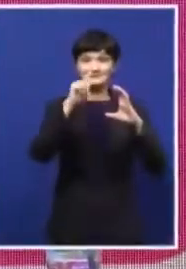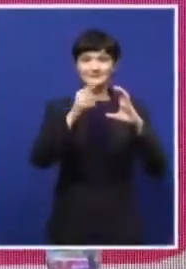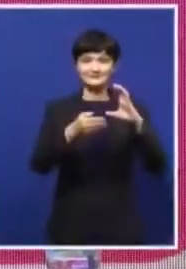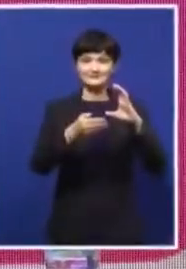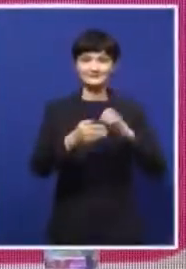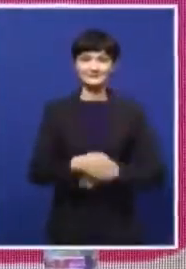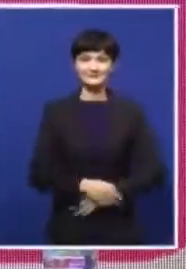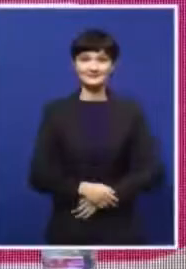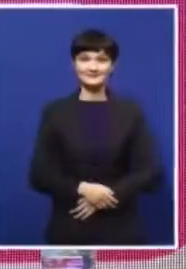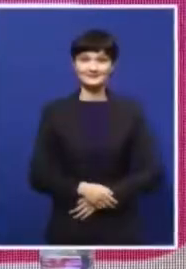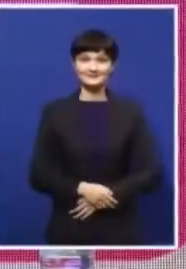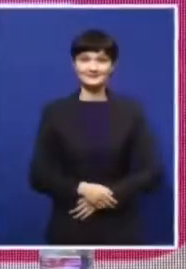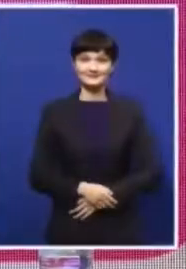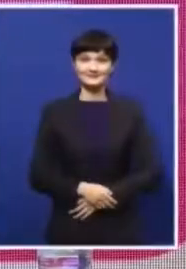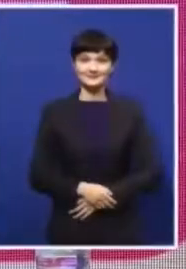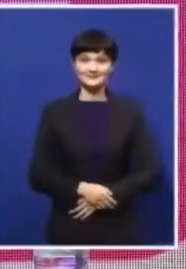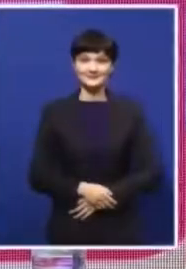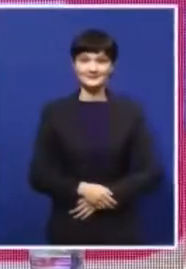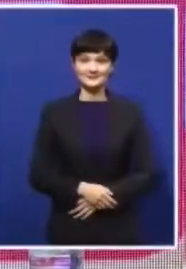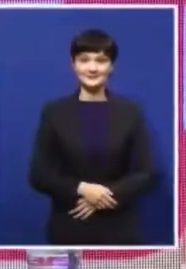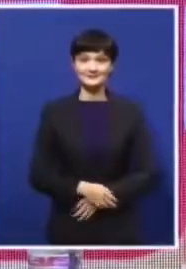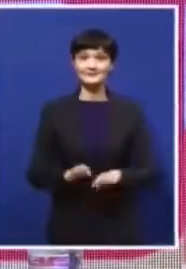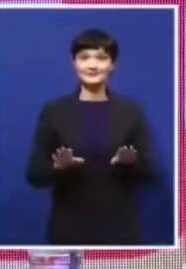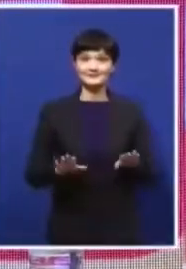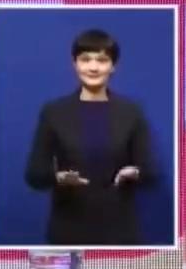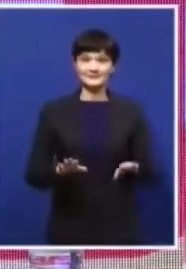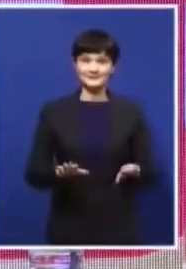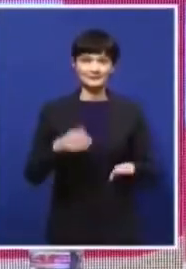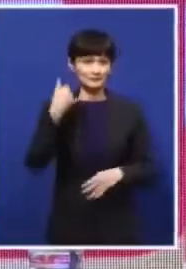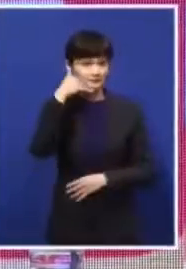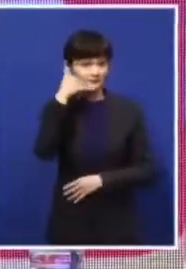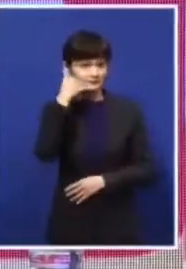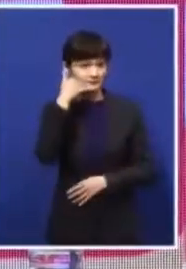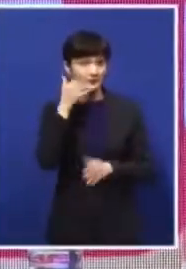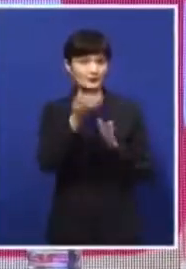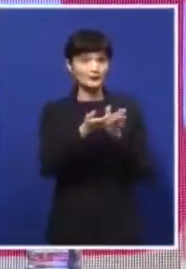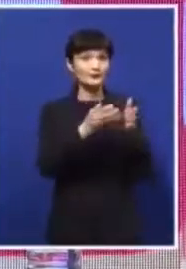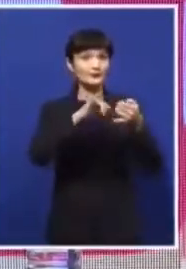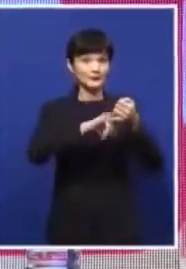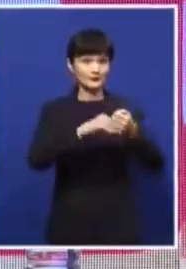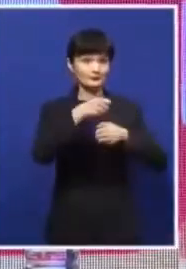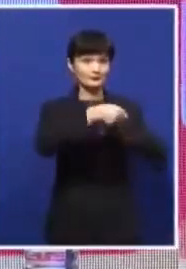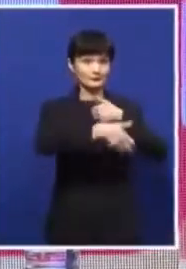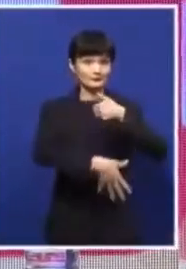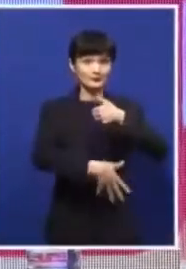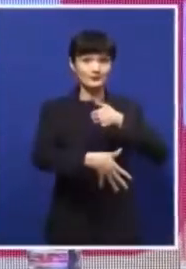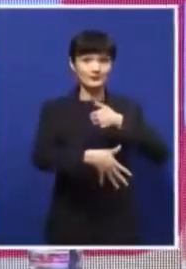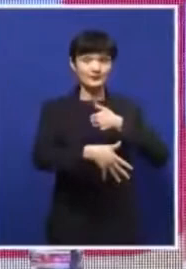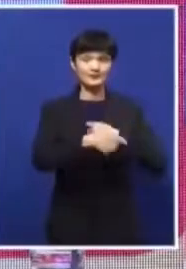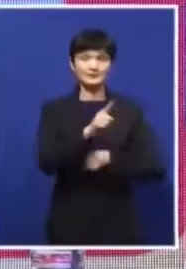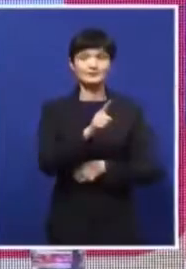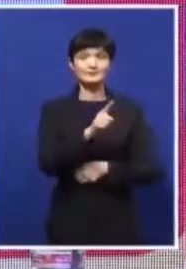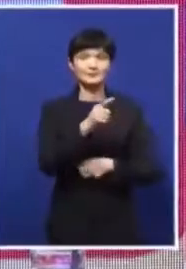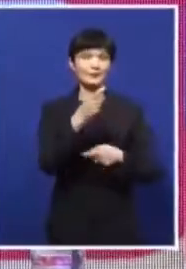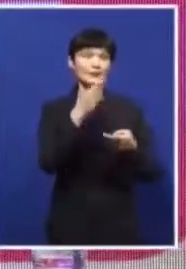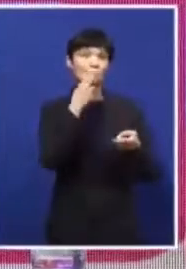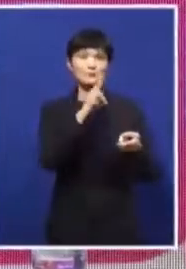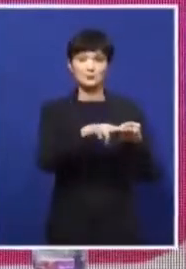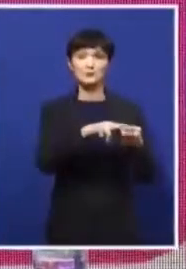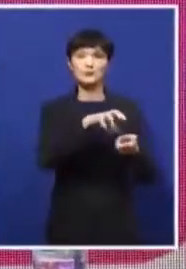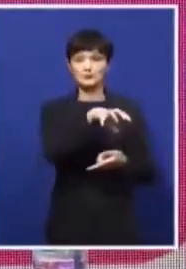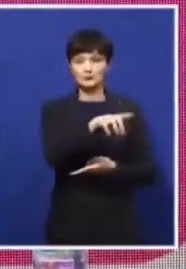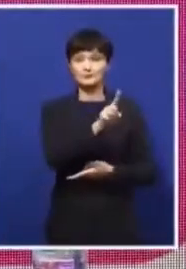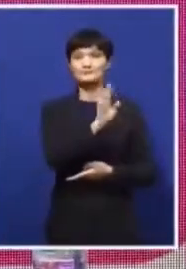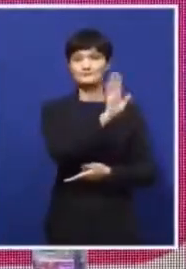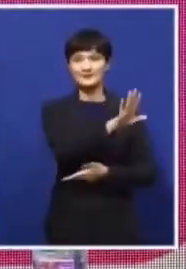好，那确实就是这一次的电话预约的系统是邮局自己的，那我们并没有